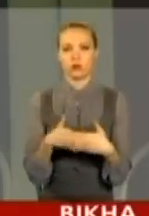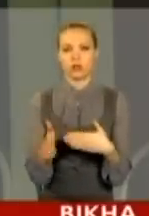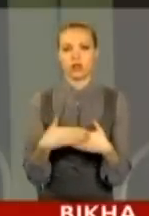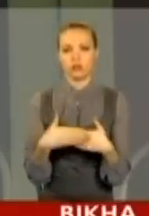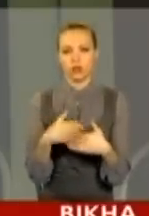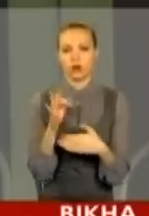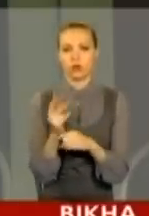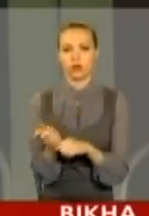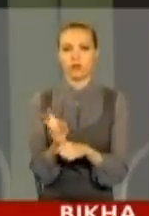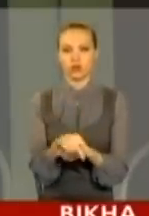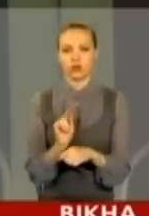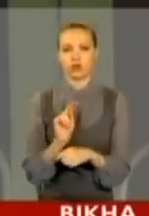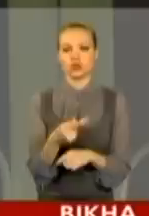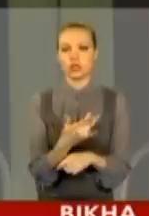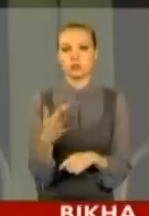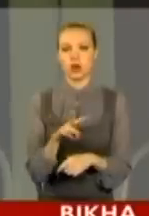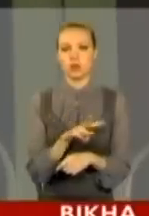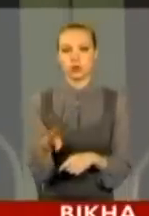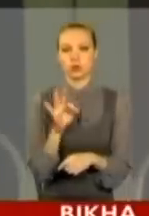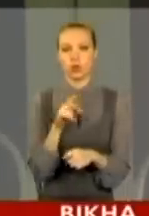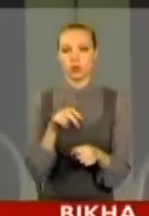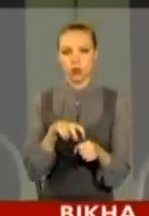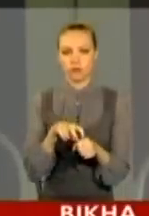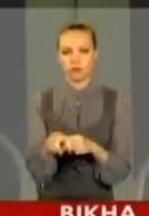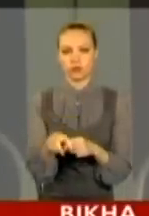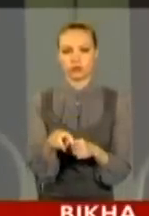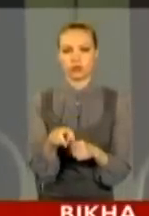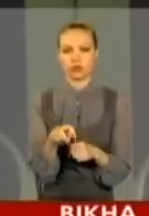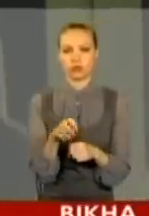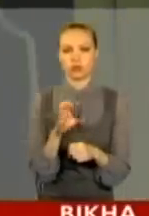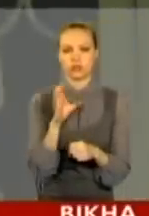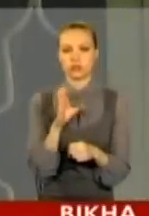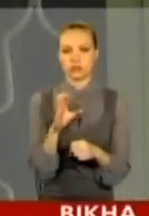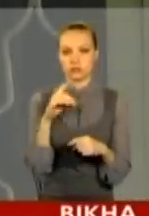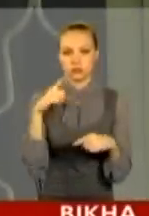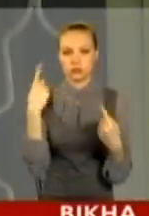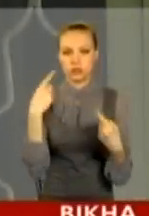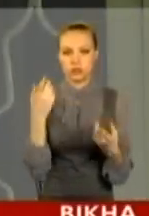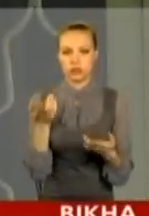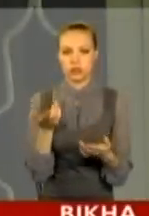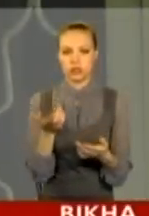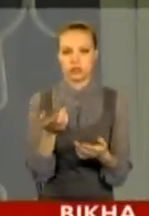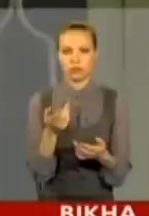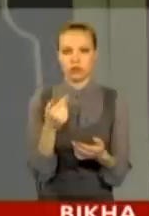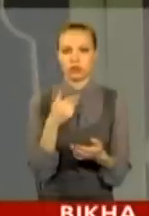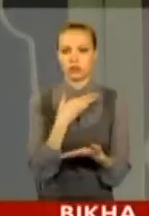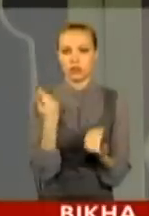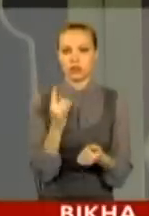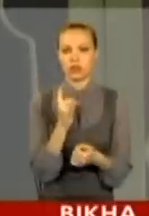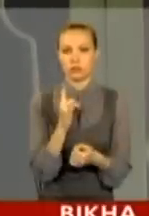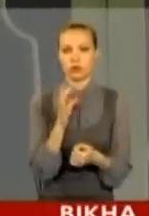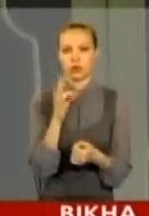она вошла. Через пару минут она выскочила с дикими этими, нет ребенка,